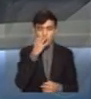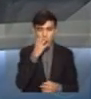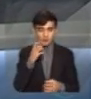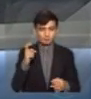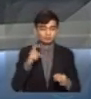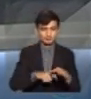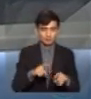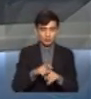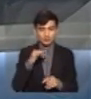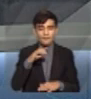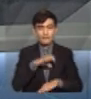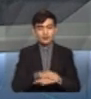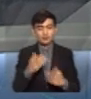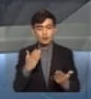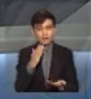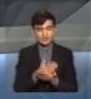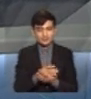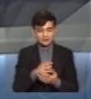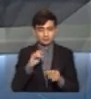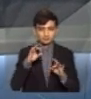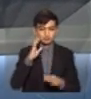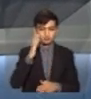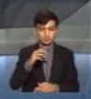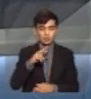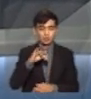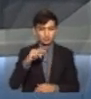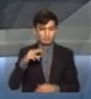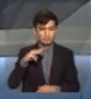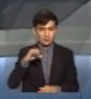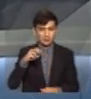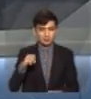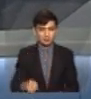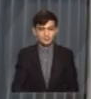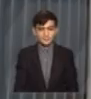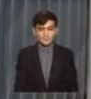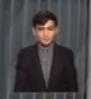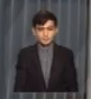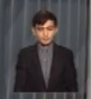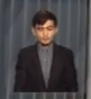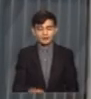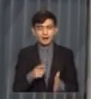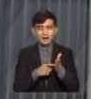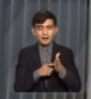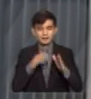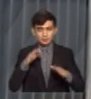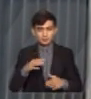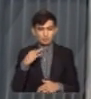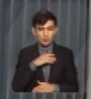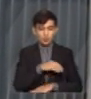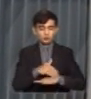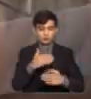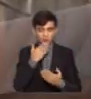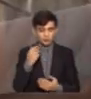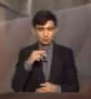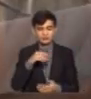О каких еще фактах идет речь, расскажет Людмила Батюшкина. В Караганды немного улиц в частном секторе